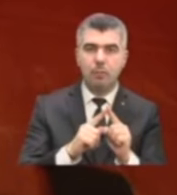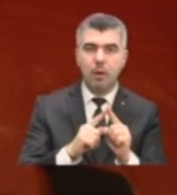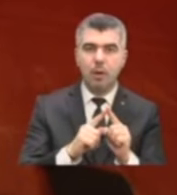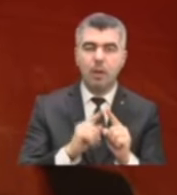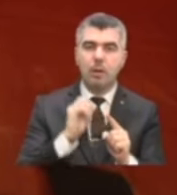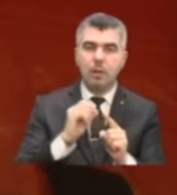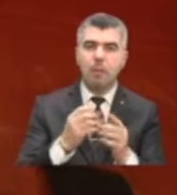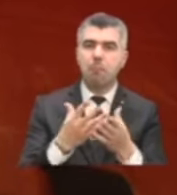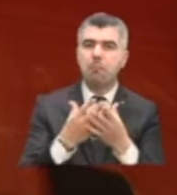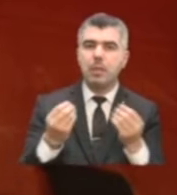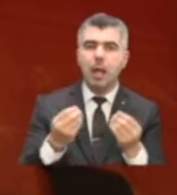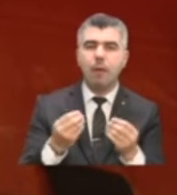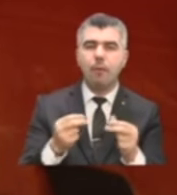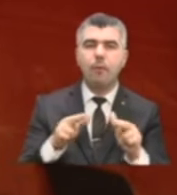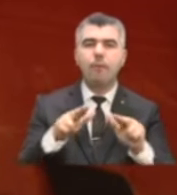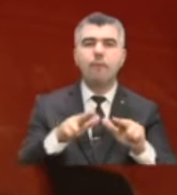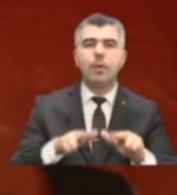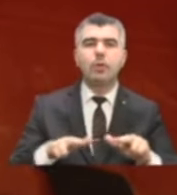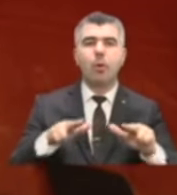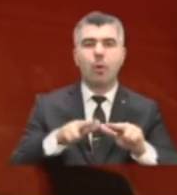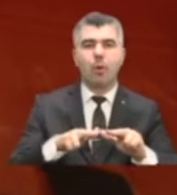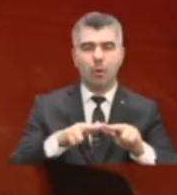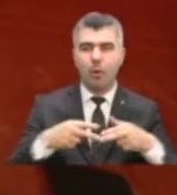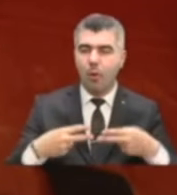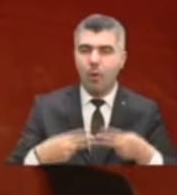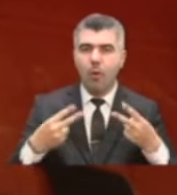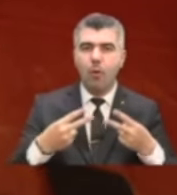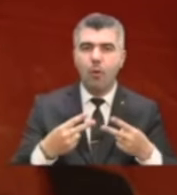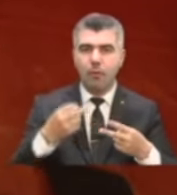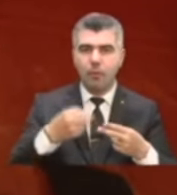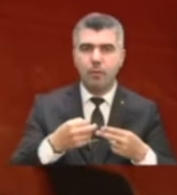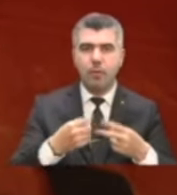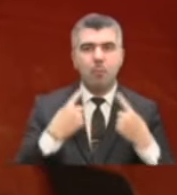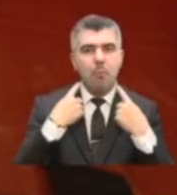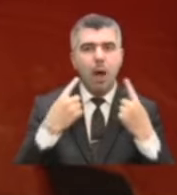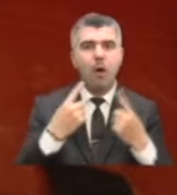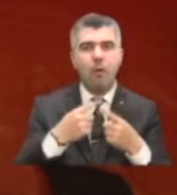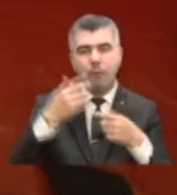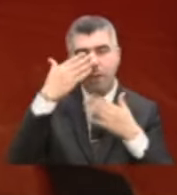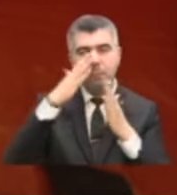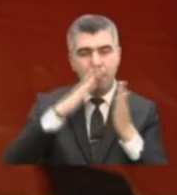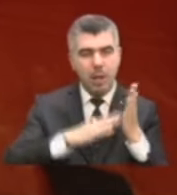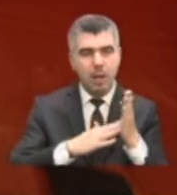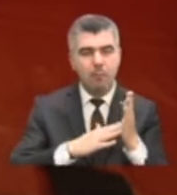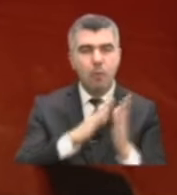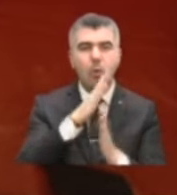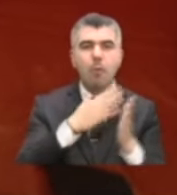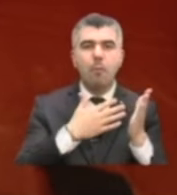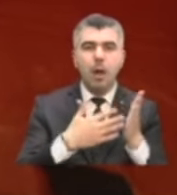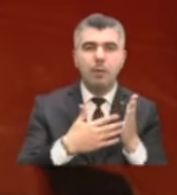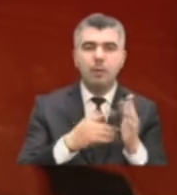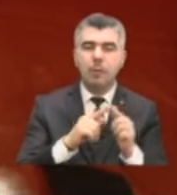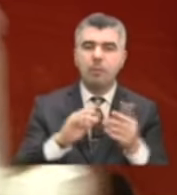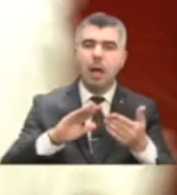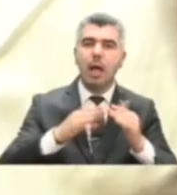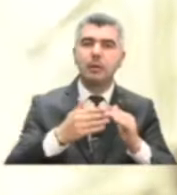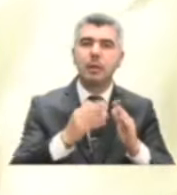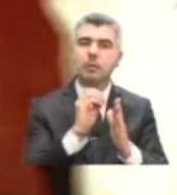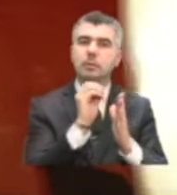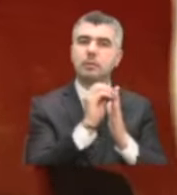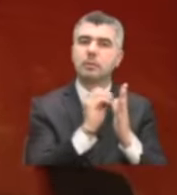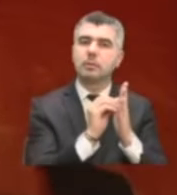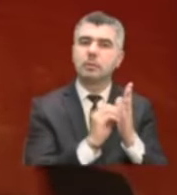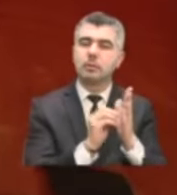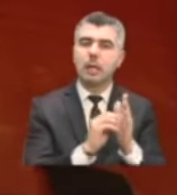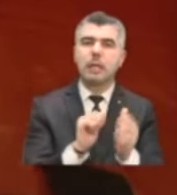من الفيديوهات تبرز الغنى والتراث الثقافي المغربي، إضافة إلى برنامج نية وهو متحف رقمي يضم محتويات إنجاز